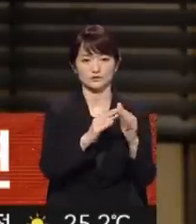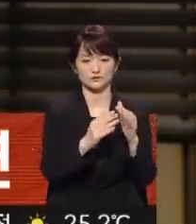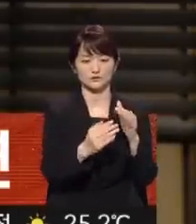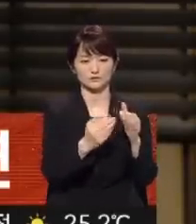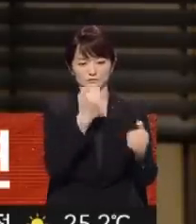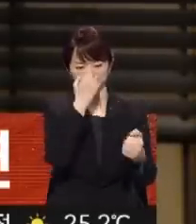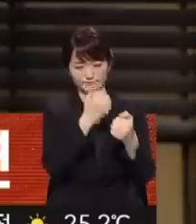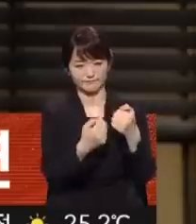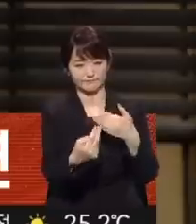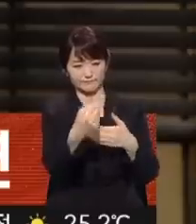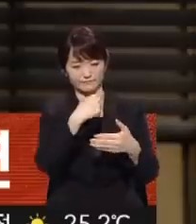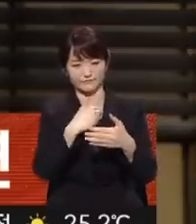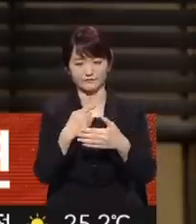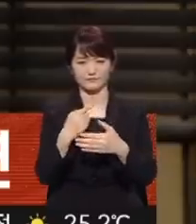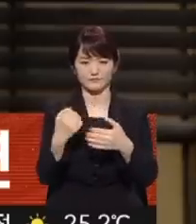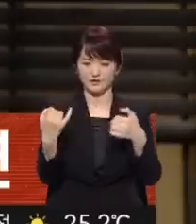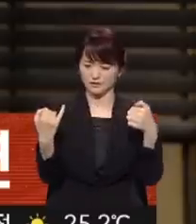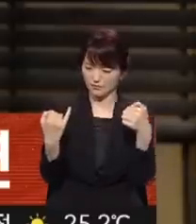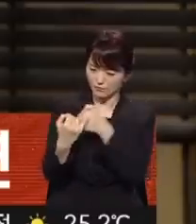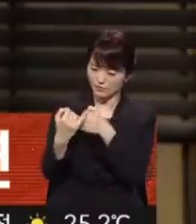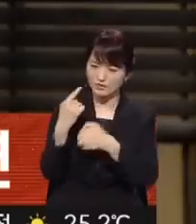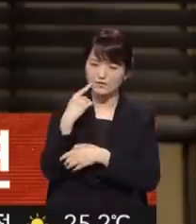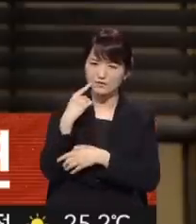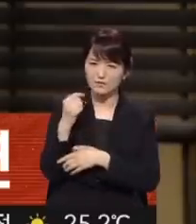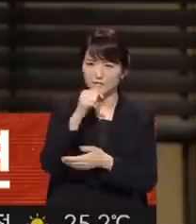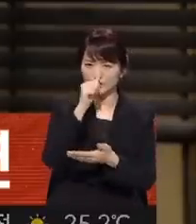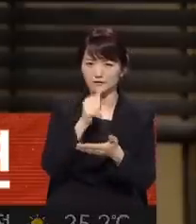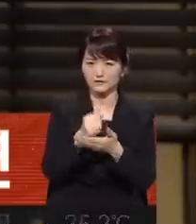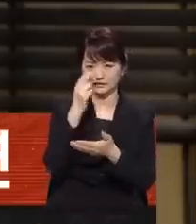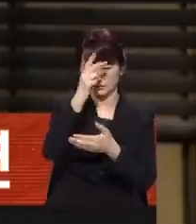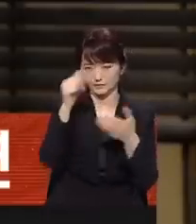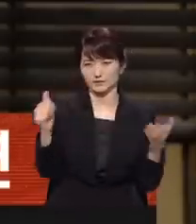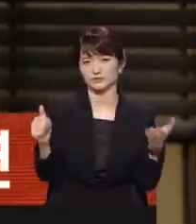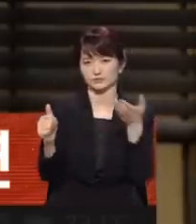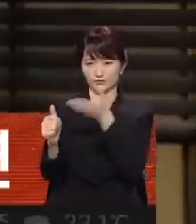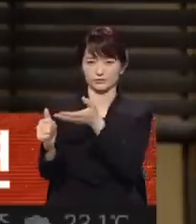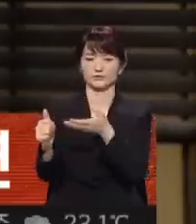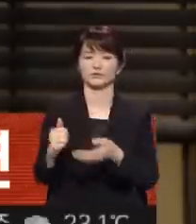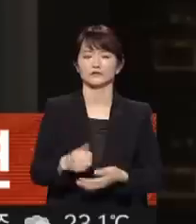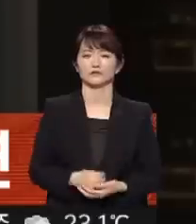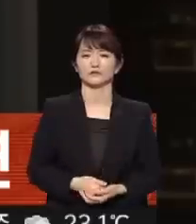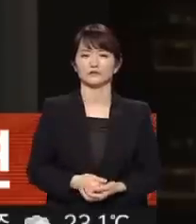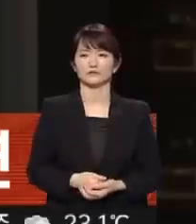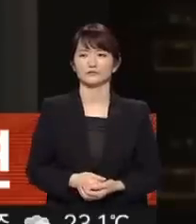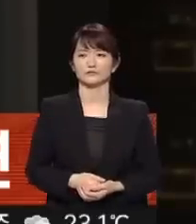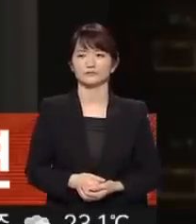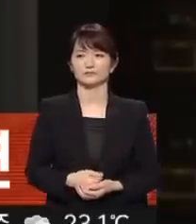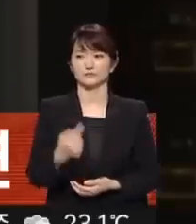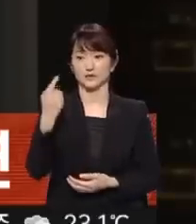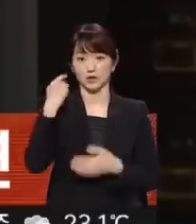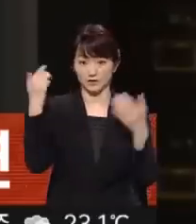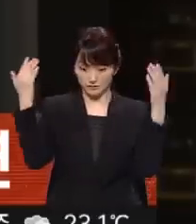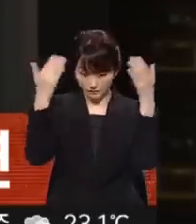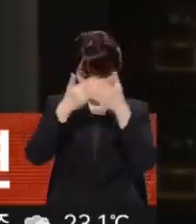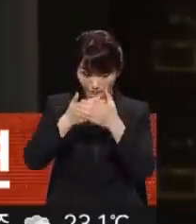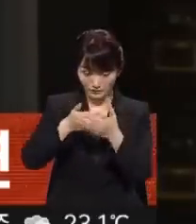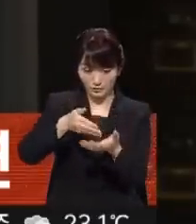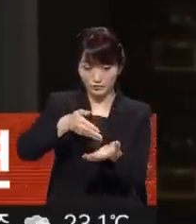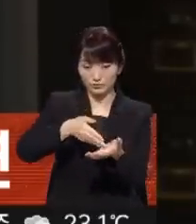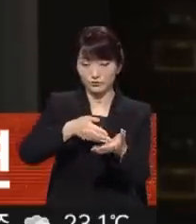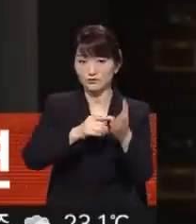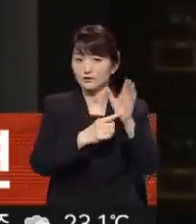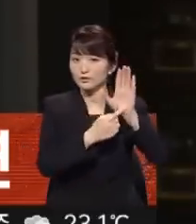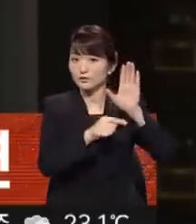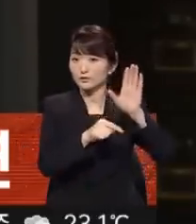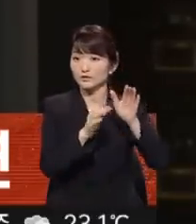침입, 협박, 폭행 등으로 입건해서 검찰에 송치를 한 상황입니다. 자, 이게 처음에 어젯밤에 보도가 되니까 아,